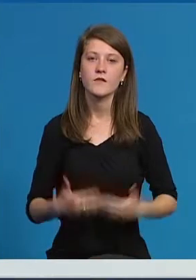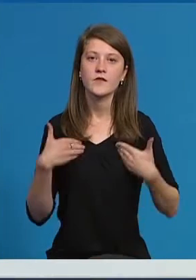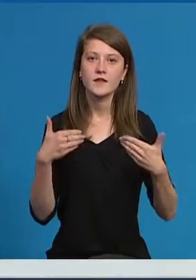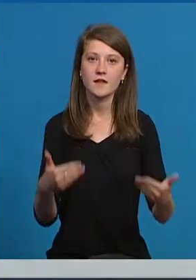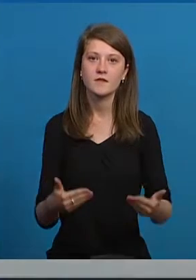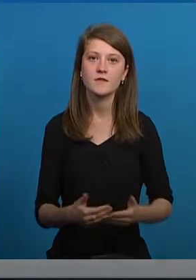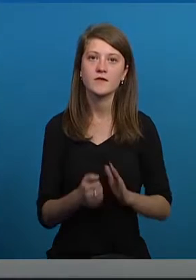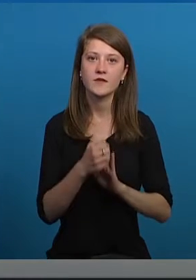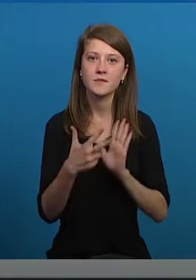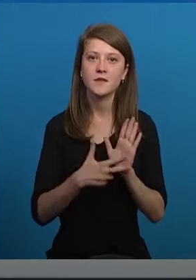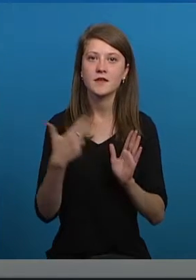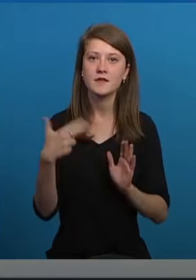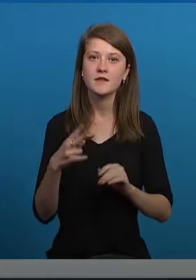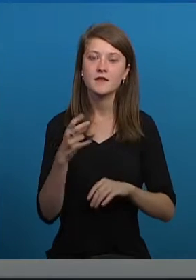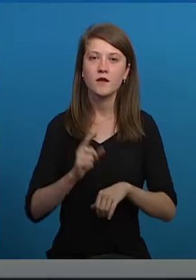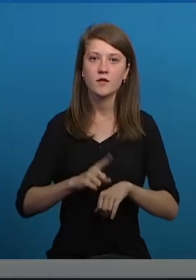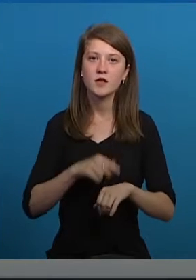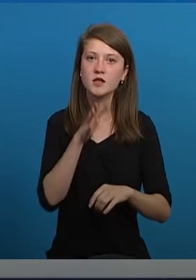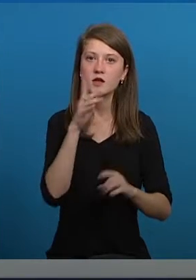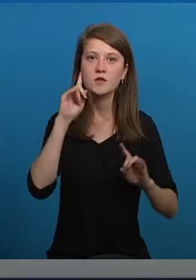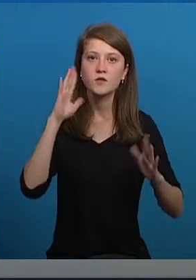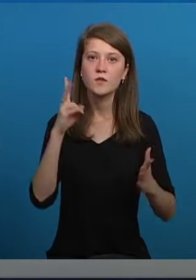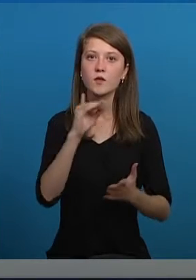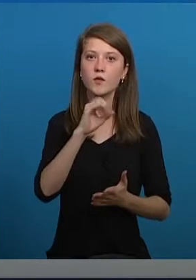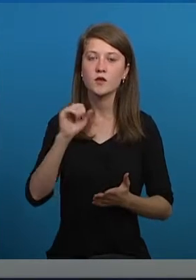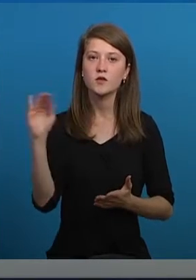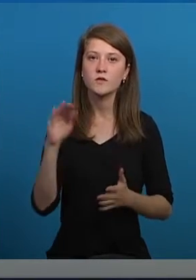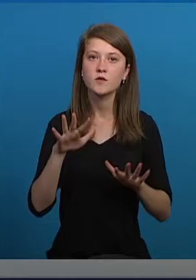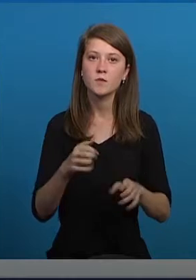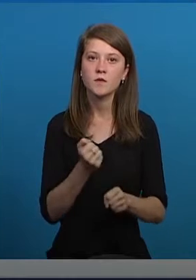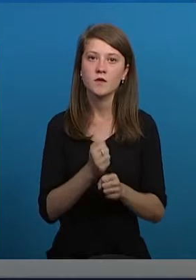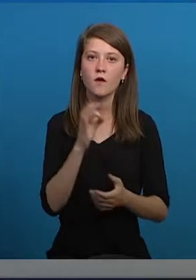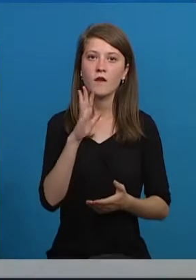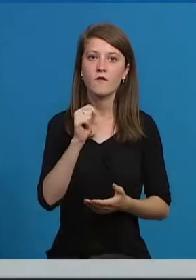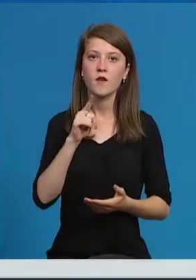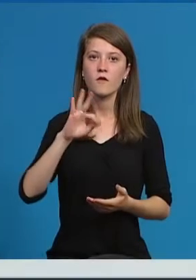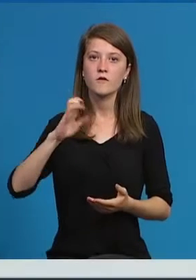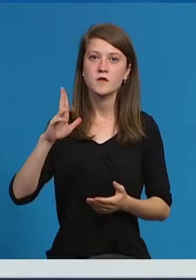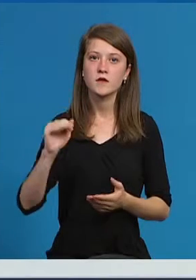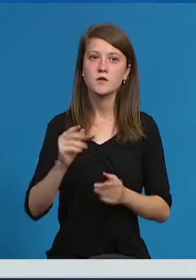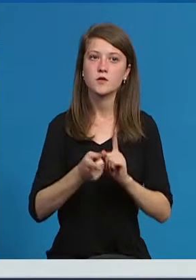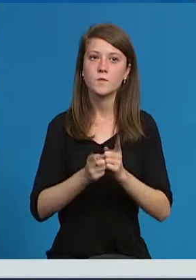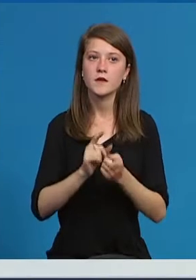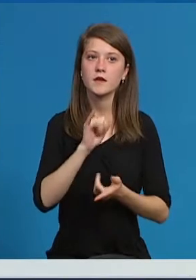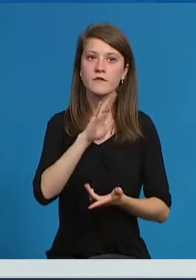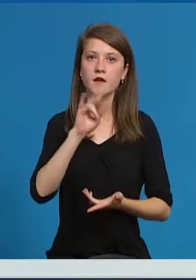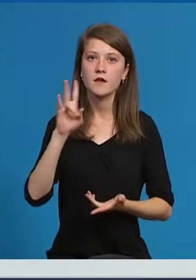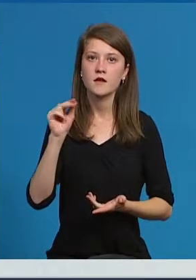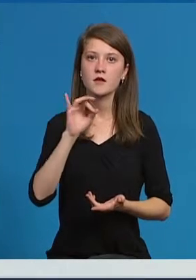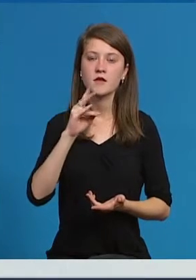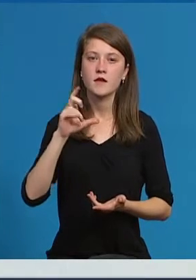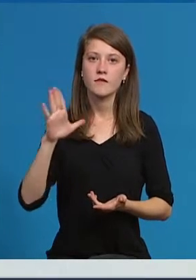Вітаю! 18.30 на годиннику, час новин на ЮА Житомир. В студії працює Олена Ваховська, сурдопереклад Івана